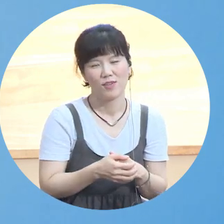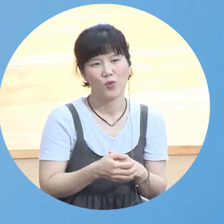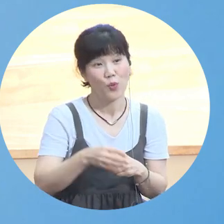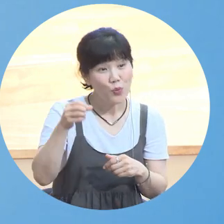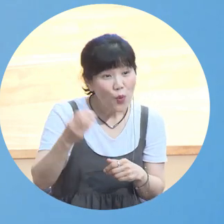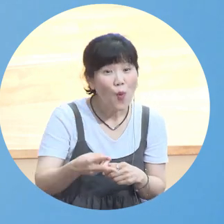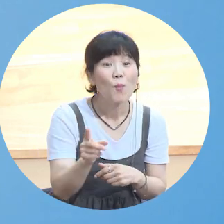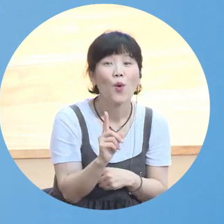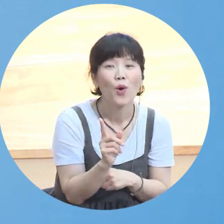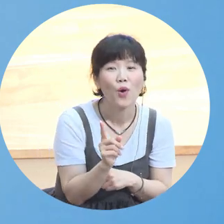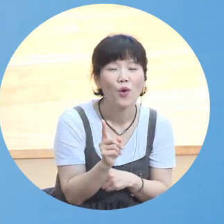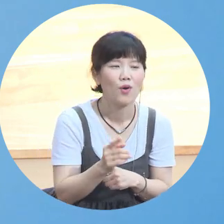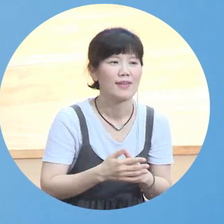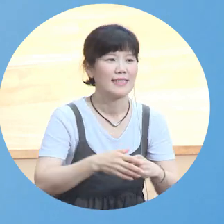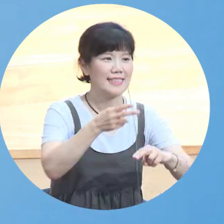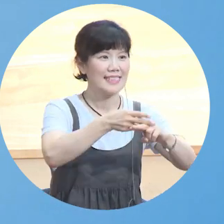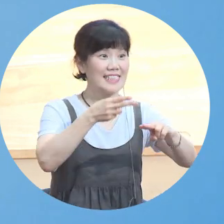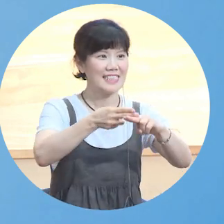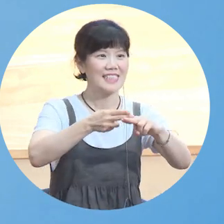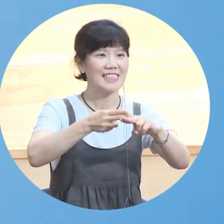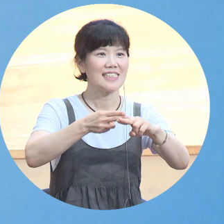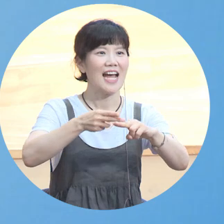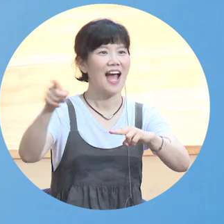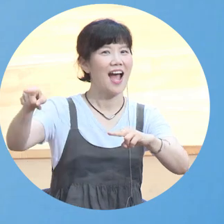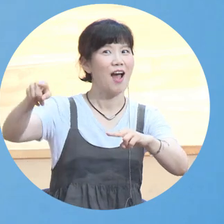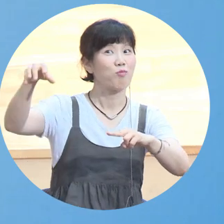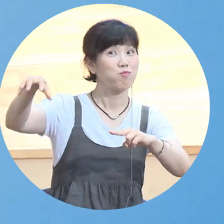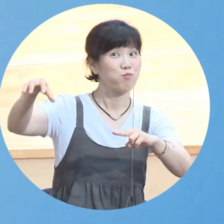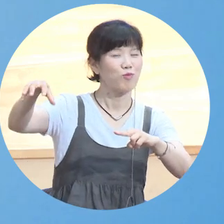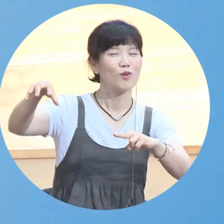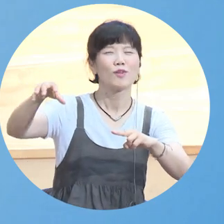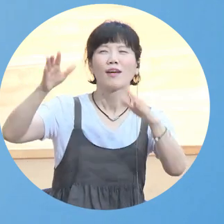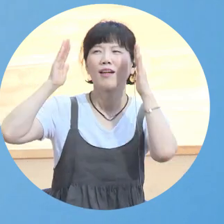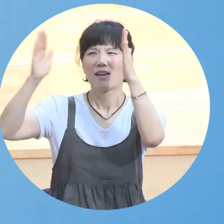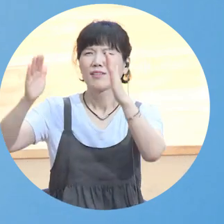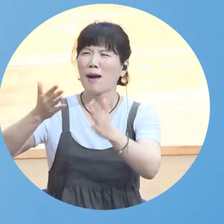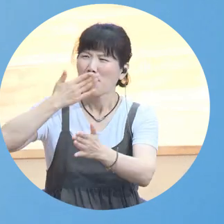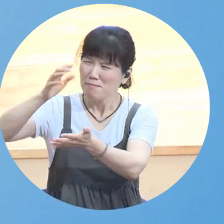식당 부분 향해서 소리 치죠 밥좀 마음이 보여